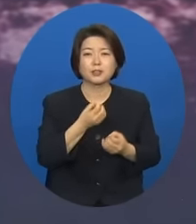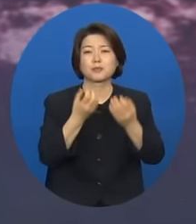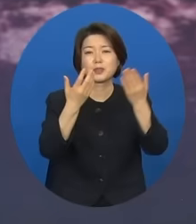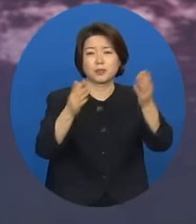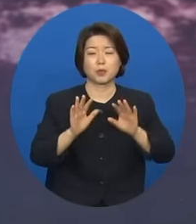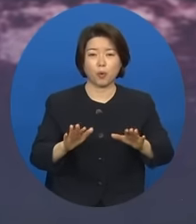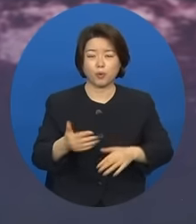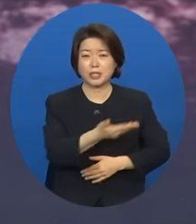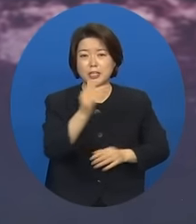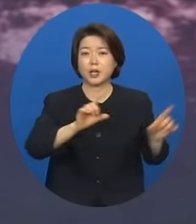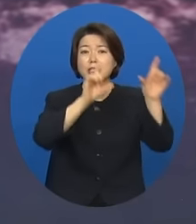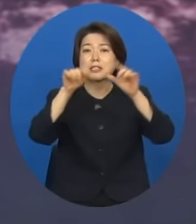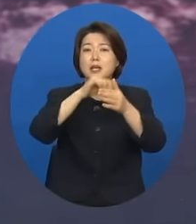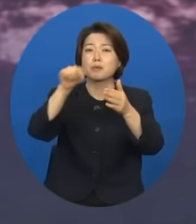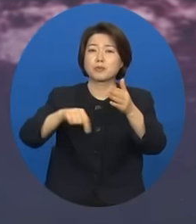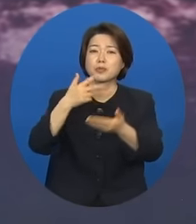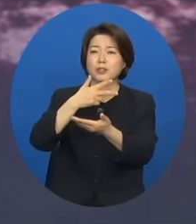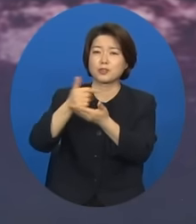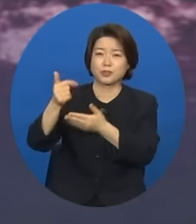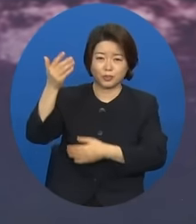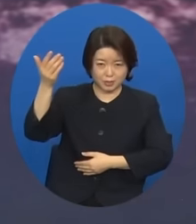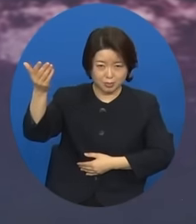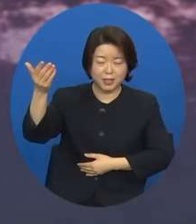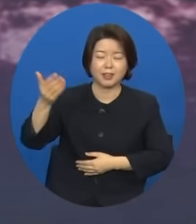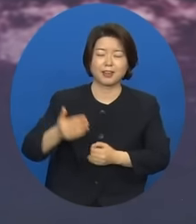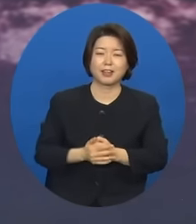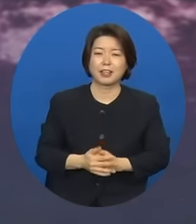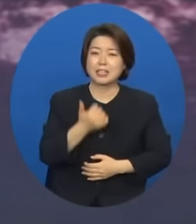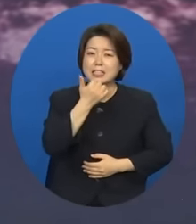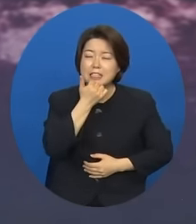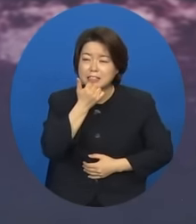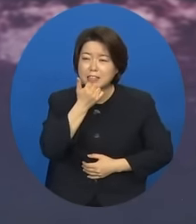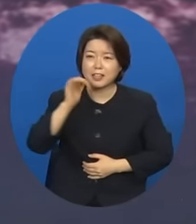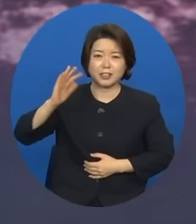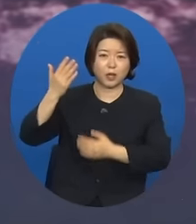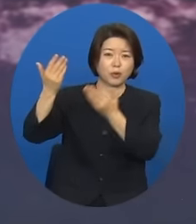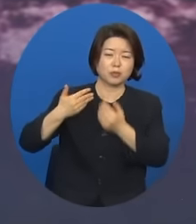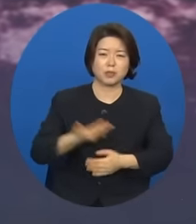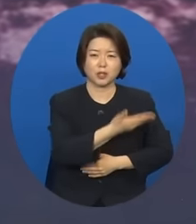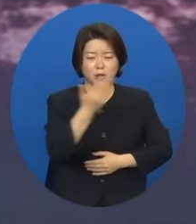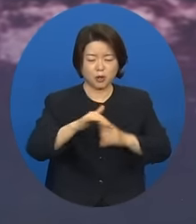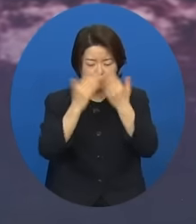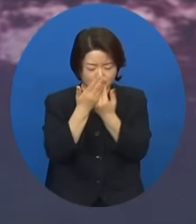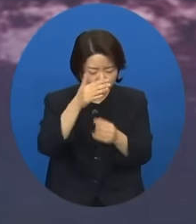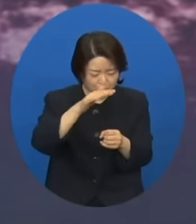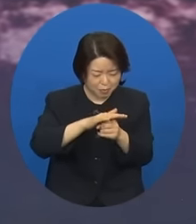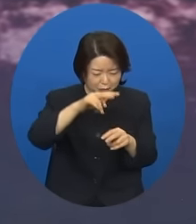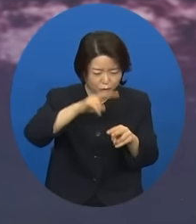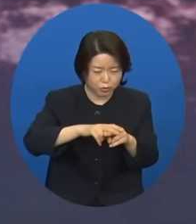여러분들 삶 가운데 우리 주님께서 우리 주님께서 이삭이 되어 주셔서 여러분들의 모든 막혀 있는 우물을 오늘 드러내실